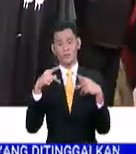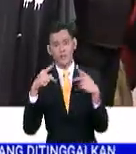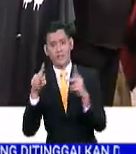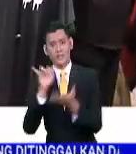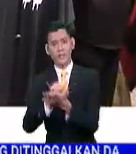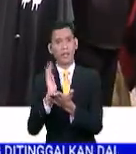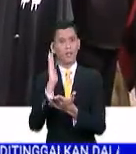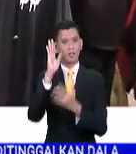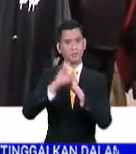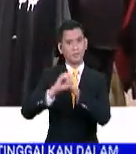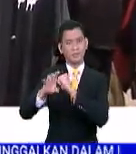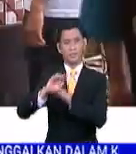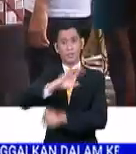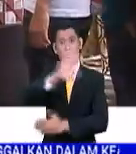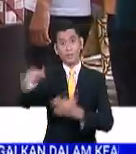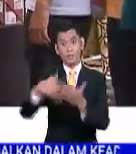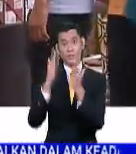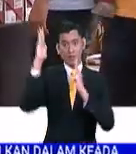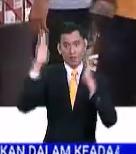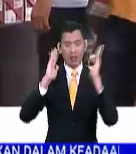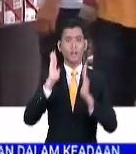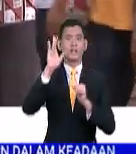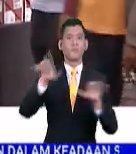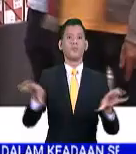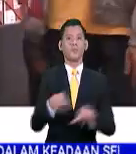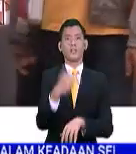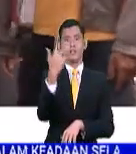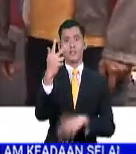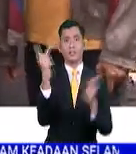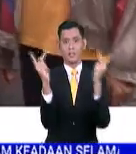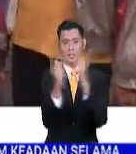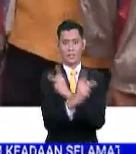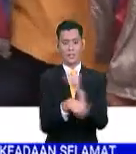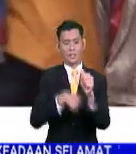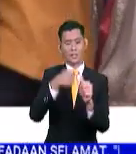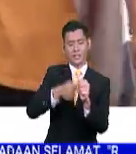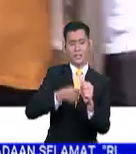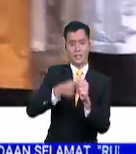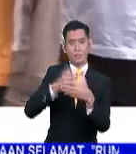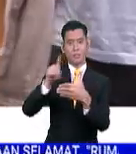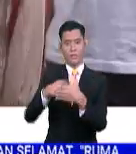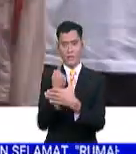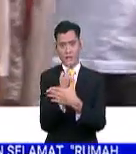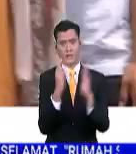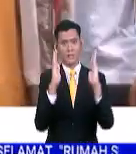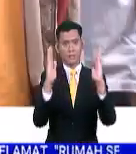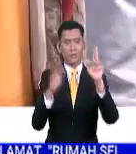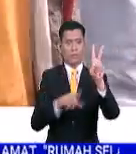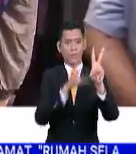seluruh negara. Penganjur dijadual mengadakan 3 siri setiap bulan sepanjang 2022.